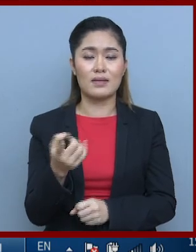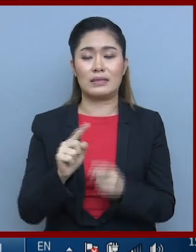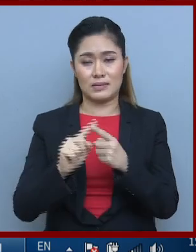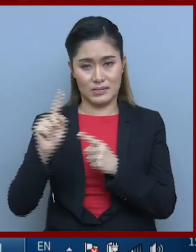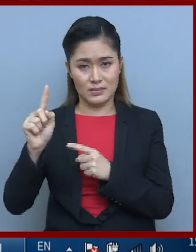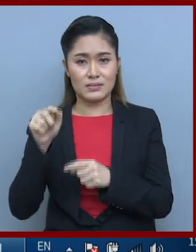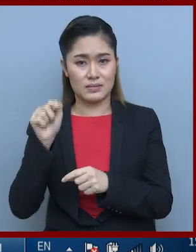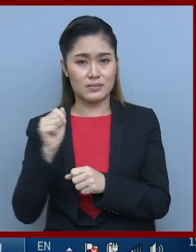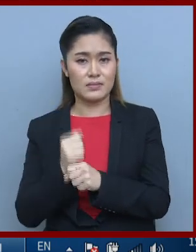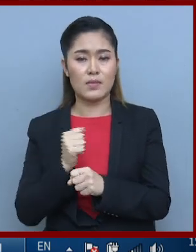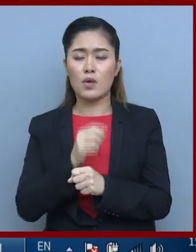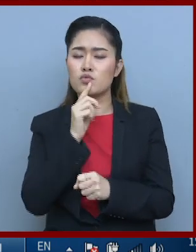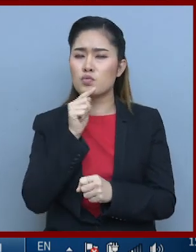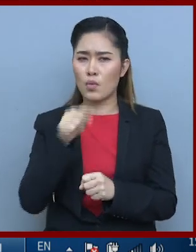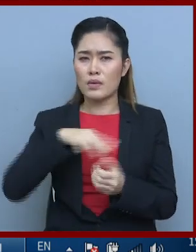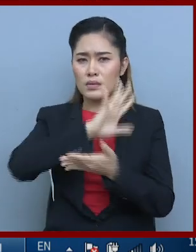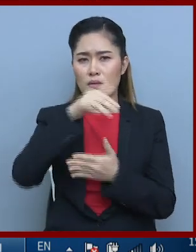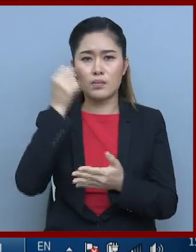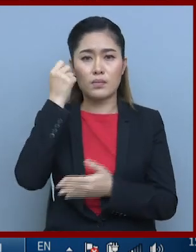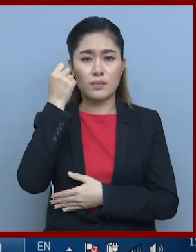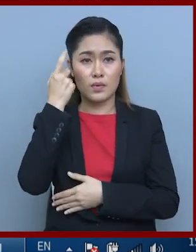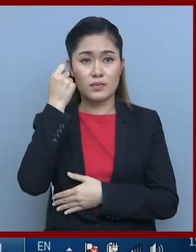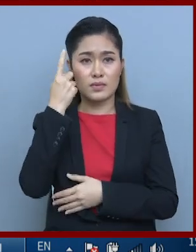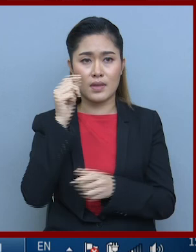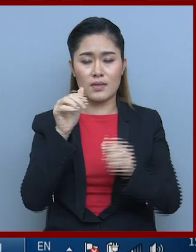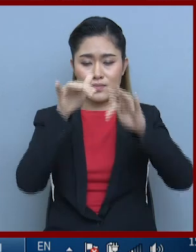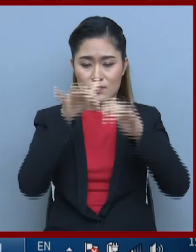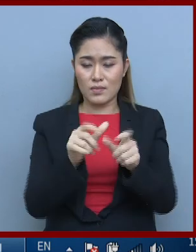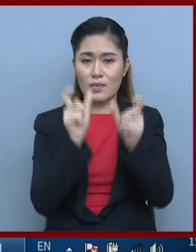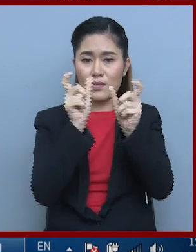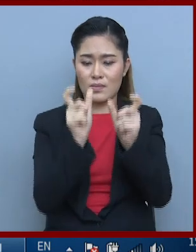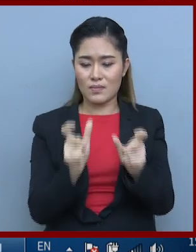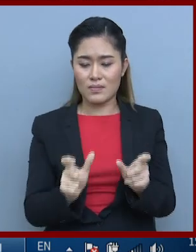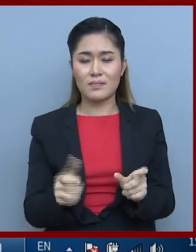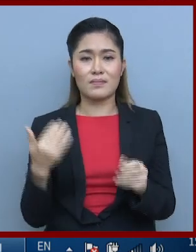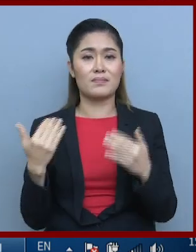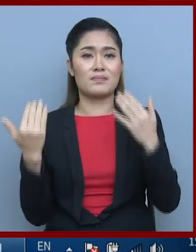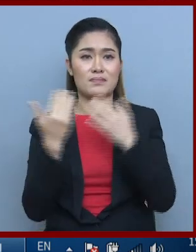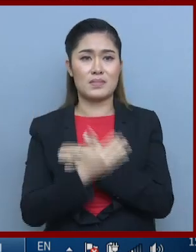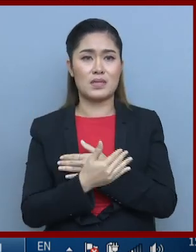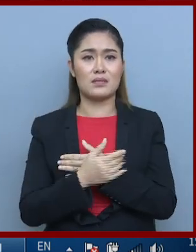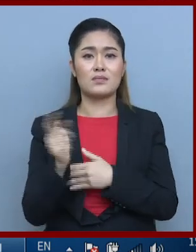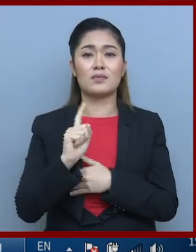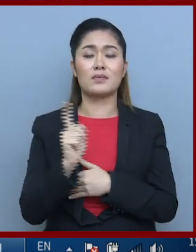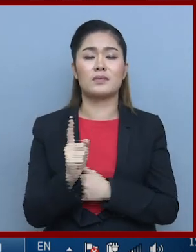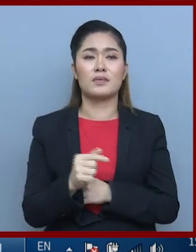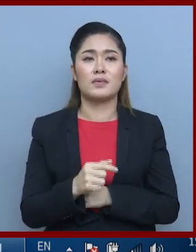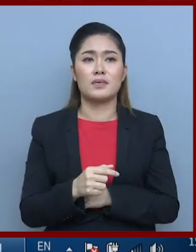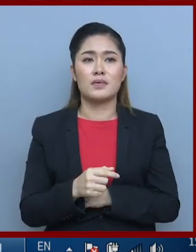1เพราะงั้นเพื่อให้เกิดความเข้าใจในการโคดดิ้งเราก็เปลี่ยน event ไปที่อะไร